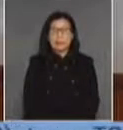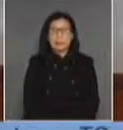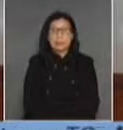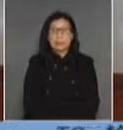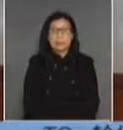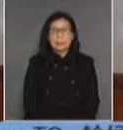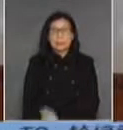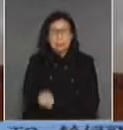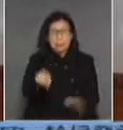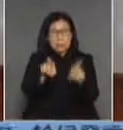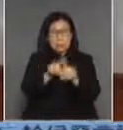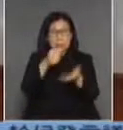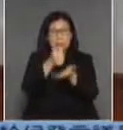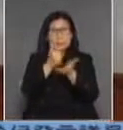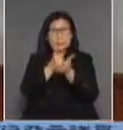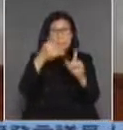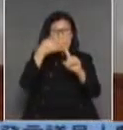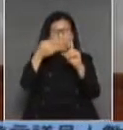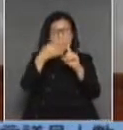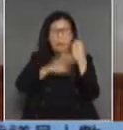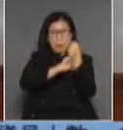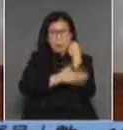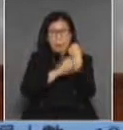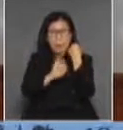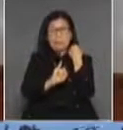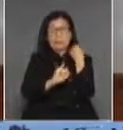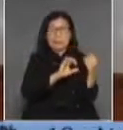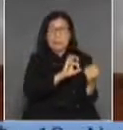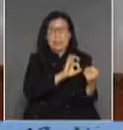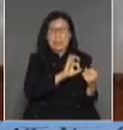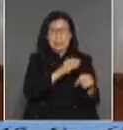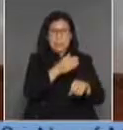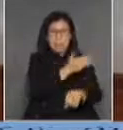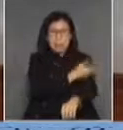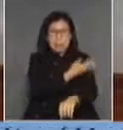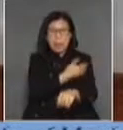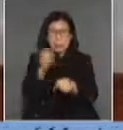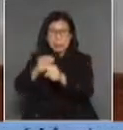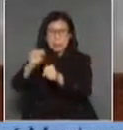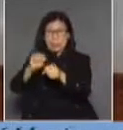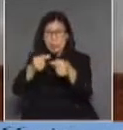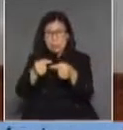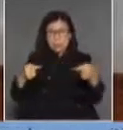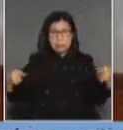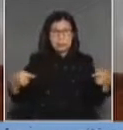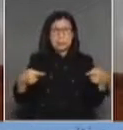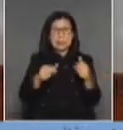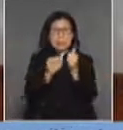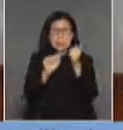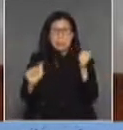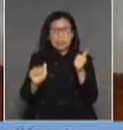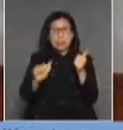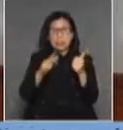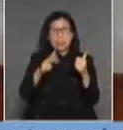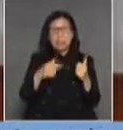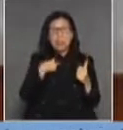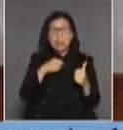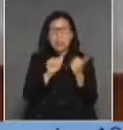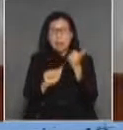但受聘用的非法勞工就有增無減。入境事務處的助理處長在委員會指